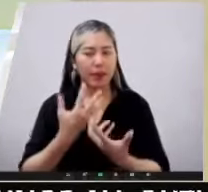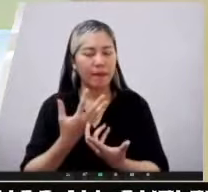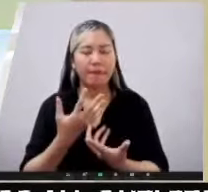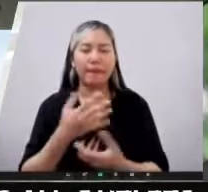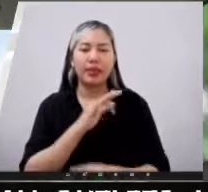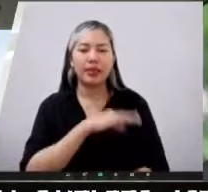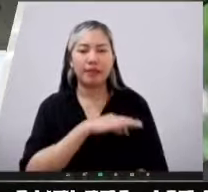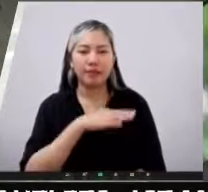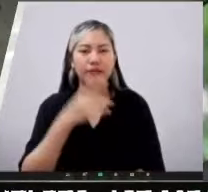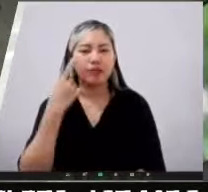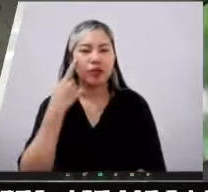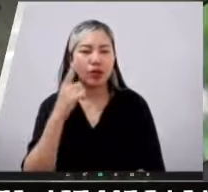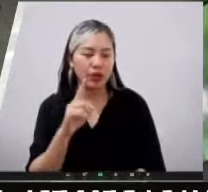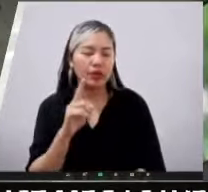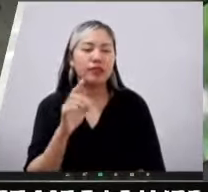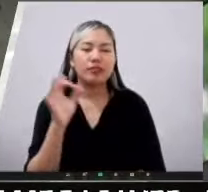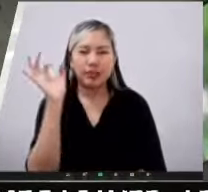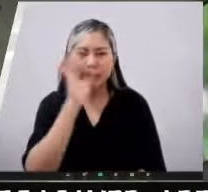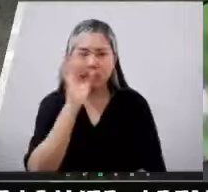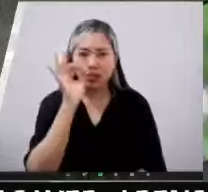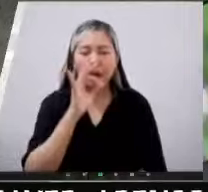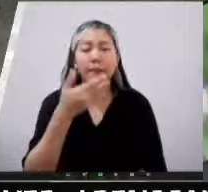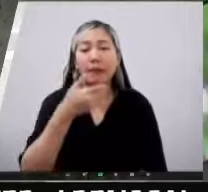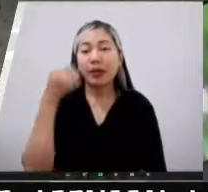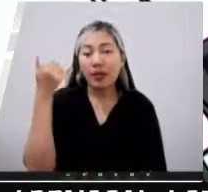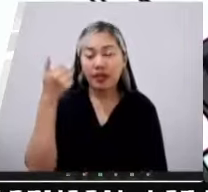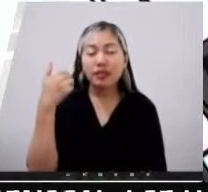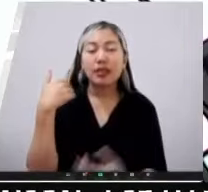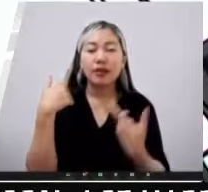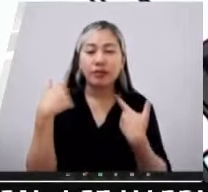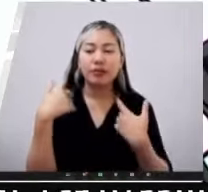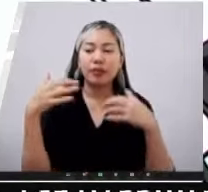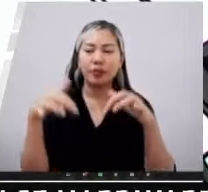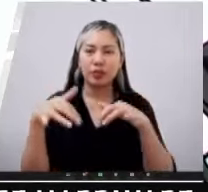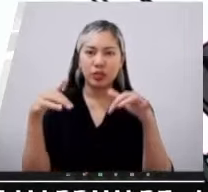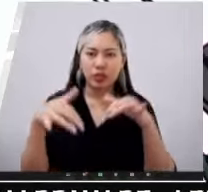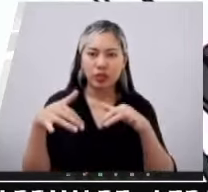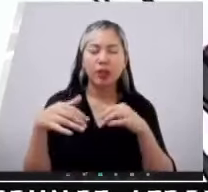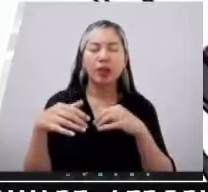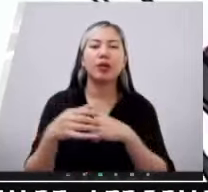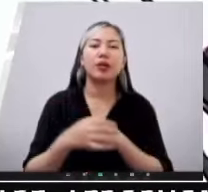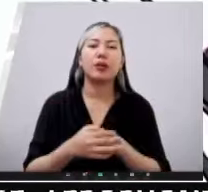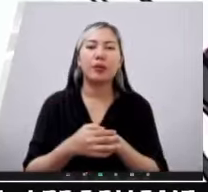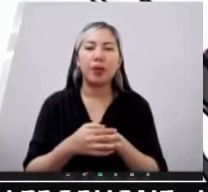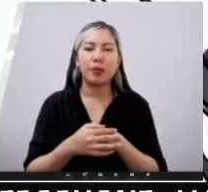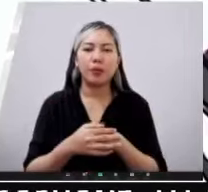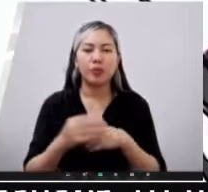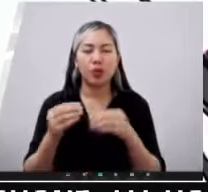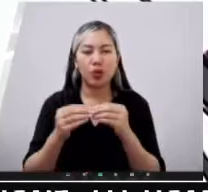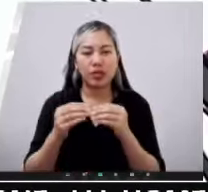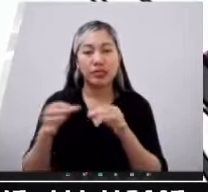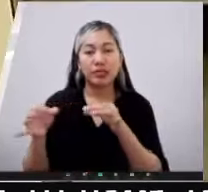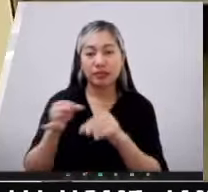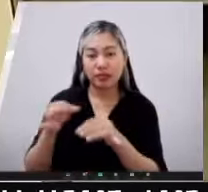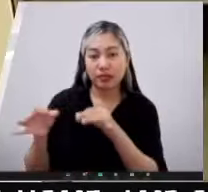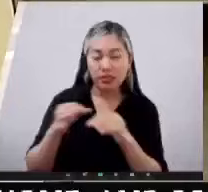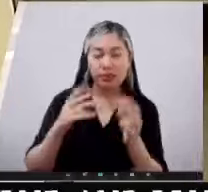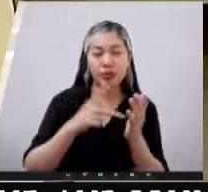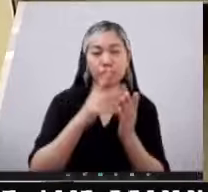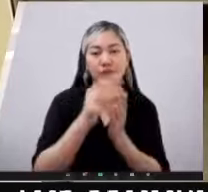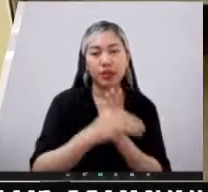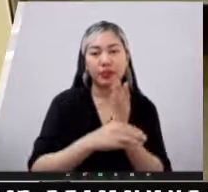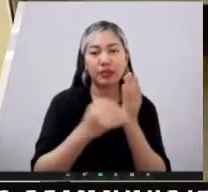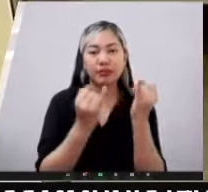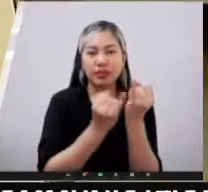Pilipino Siguro po mas maganda nga na makausap din namin siya at para po mas maipaliwanag din ang ah